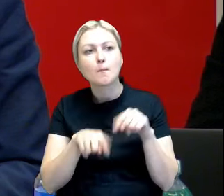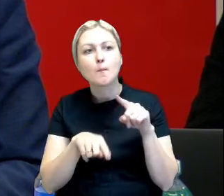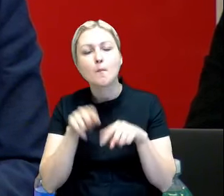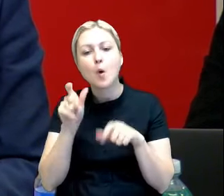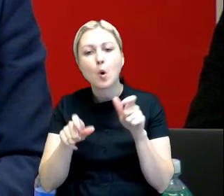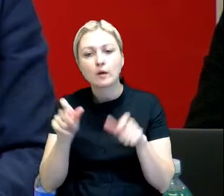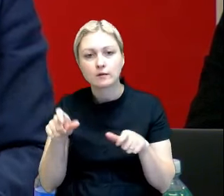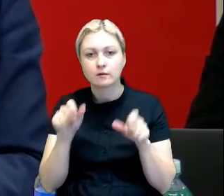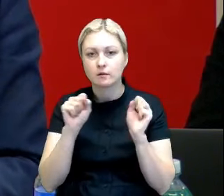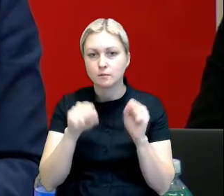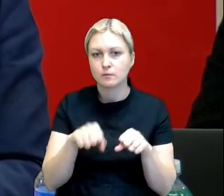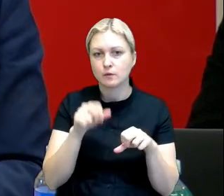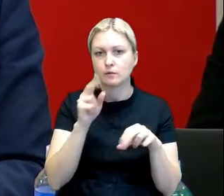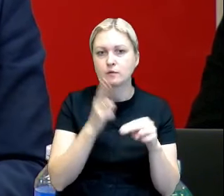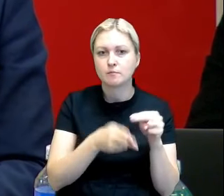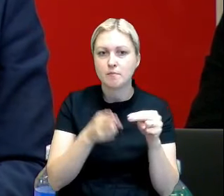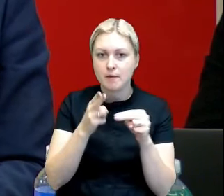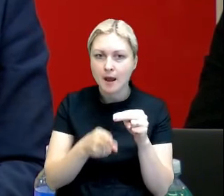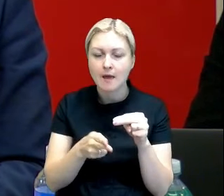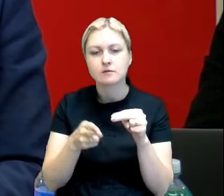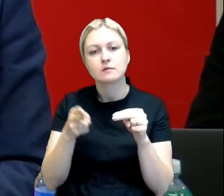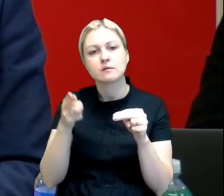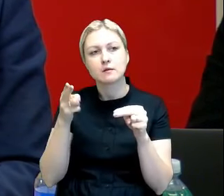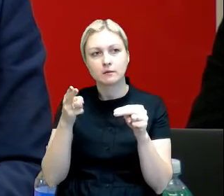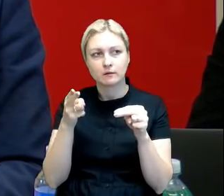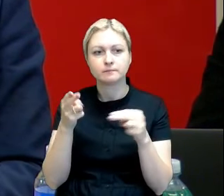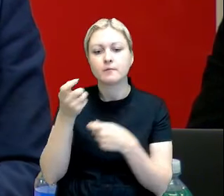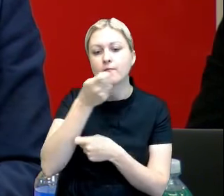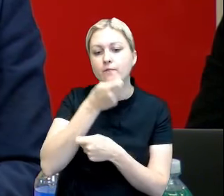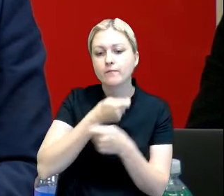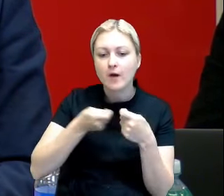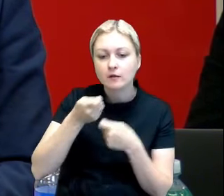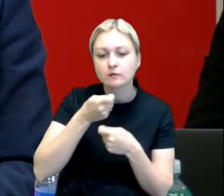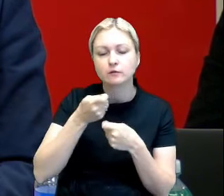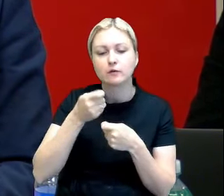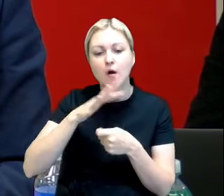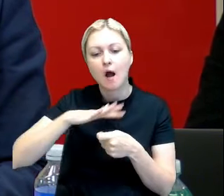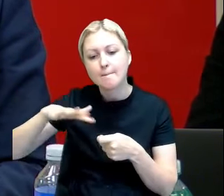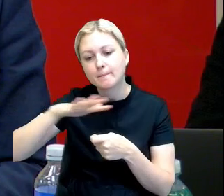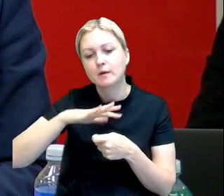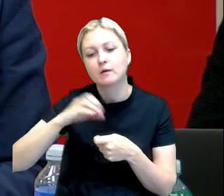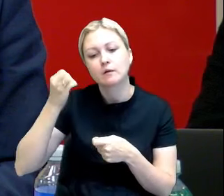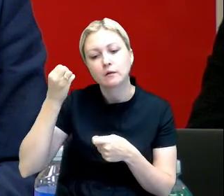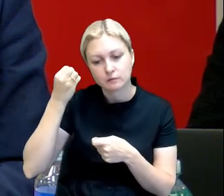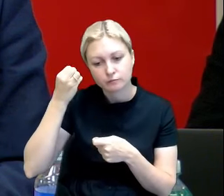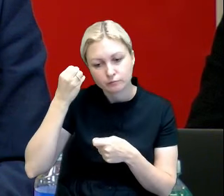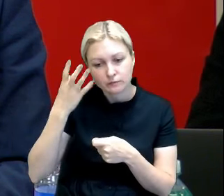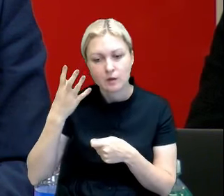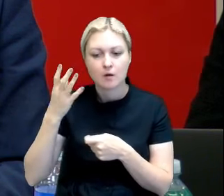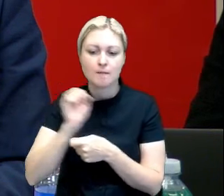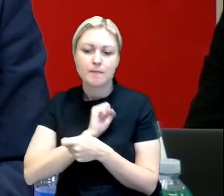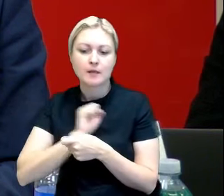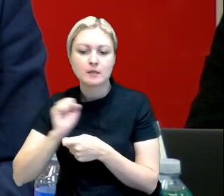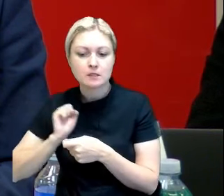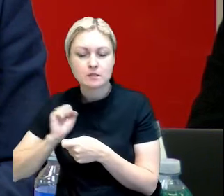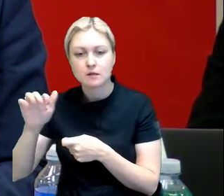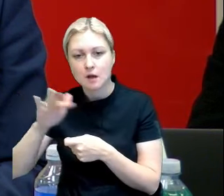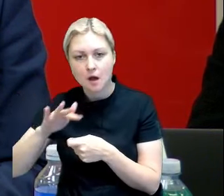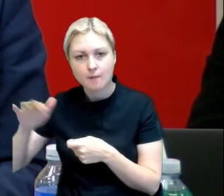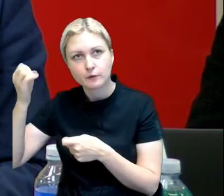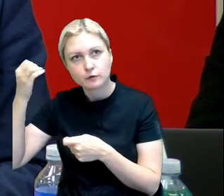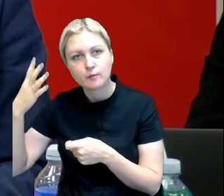spręsti arba išmanyti savaip verslo aplinką galbūt medicininę aplinką galbūt religinę